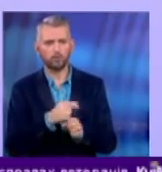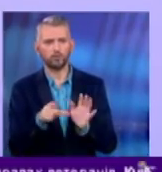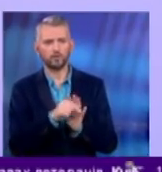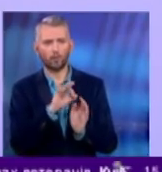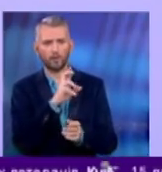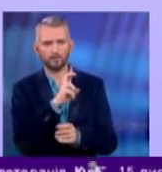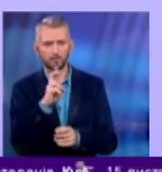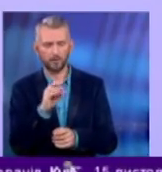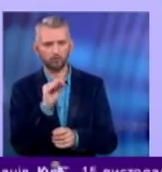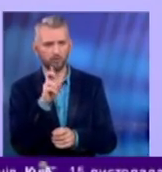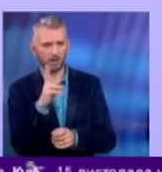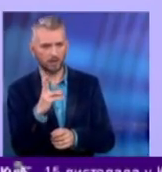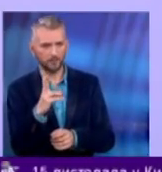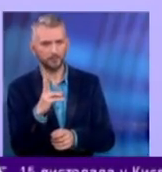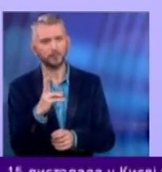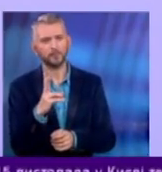та ЖБК,